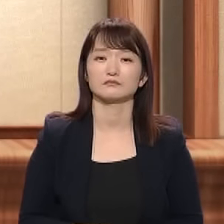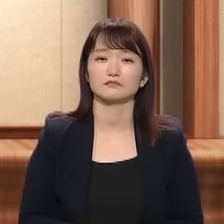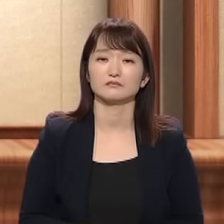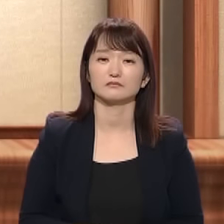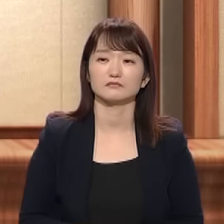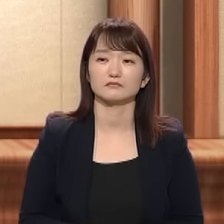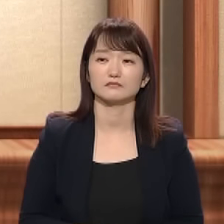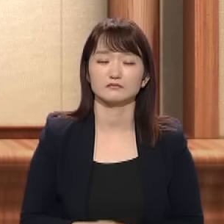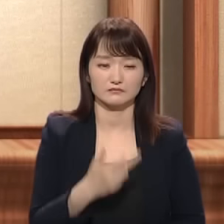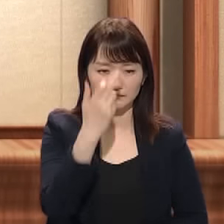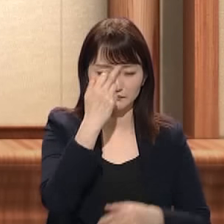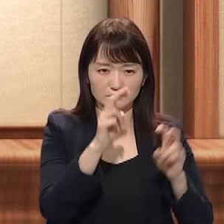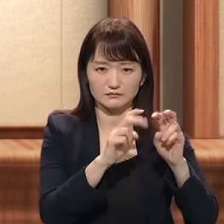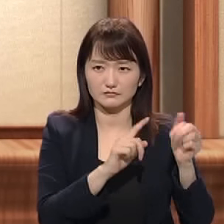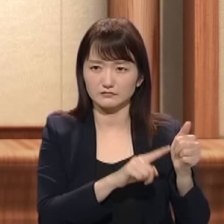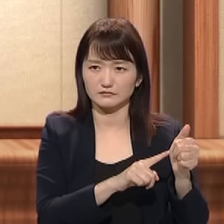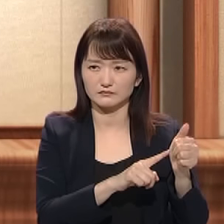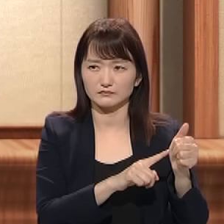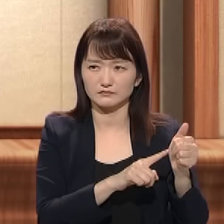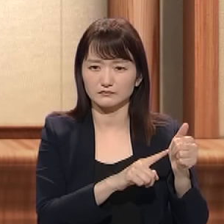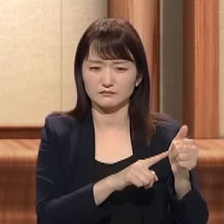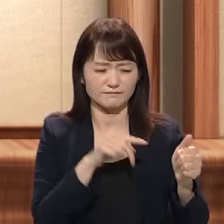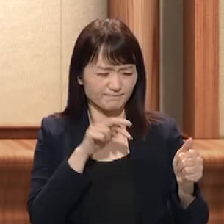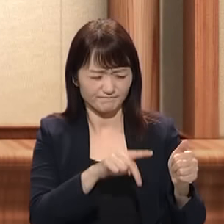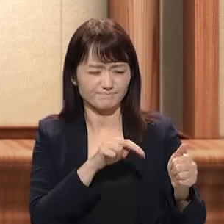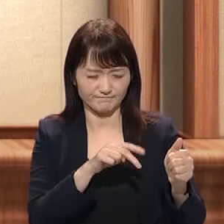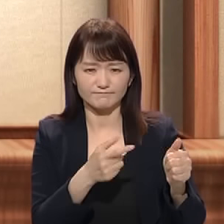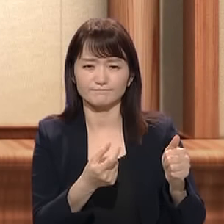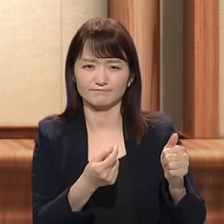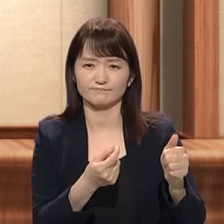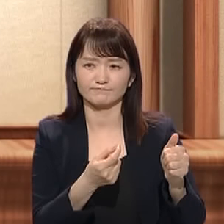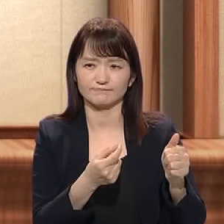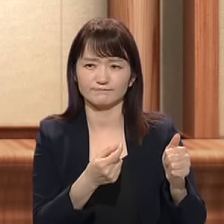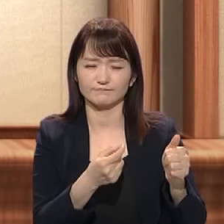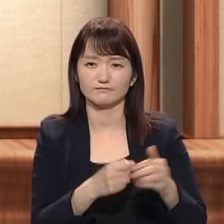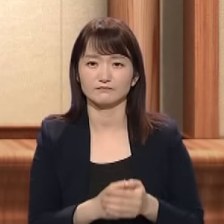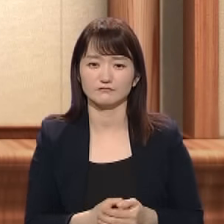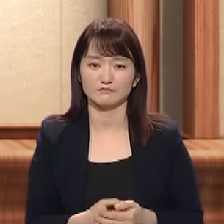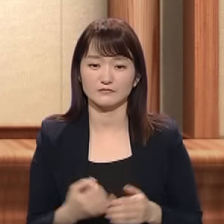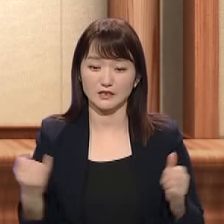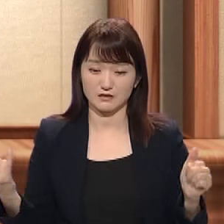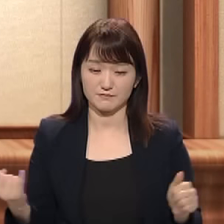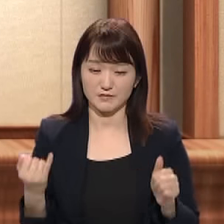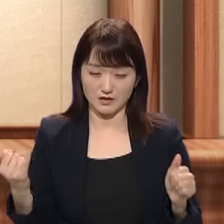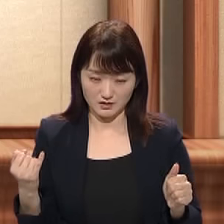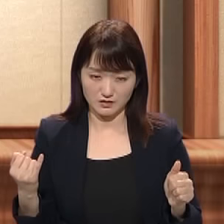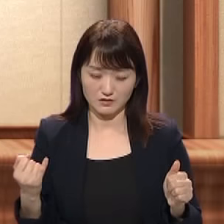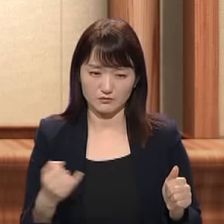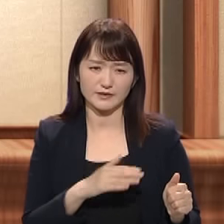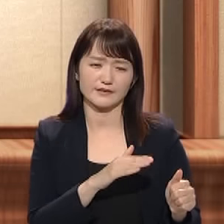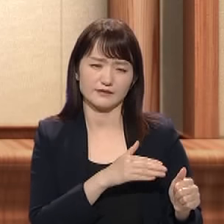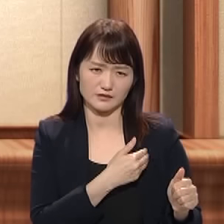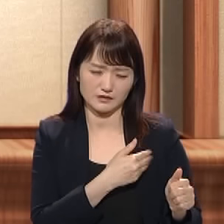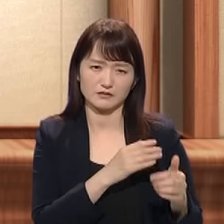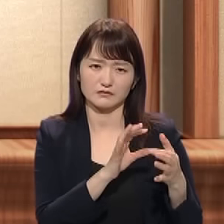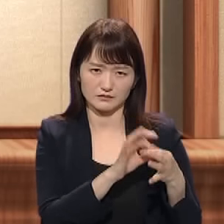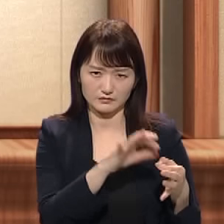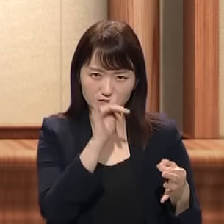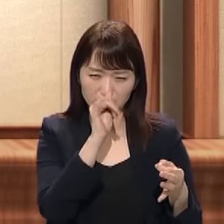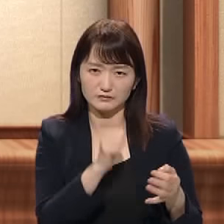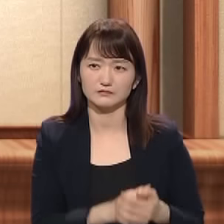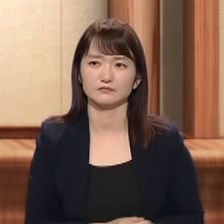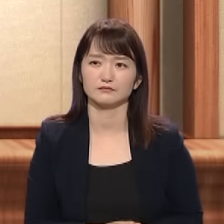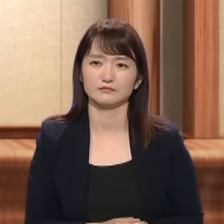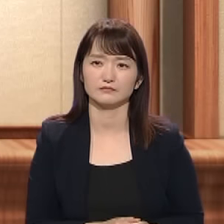재판부에서는 최태원 회장을 상당히 좀 질타를 했던 걸로 보입니다. 별거 후에 내연관계를 계속 유지하고 있었고 예. 이게